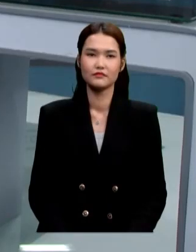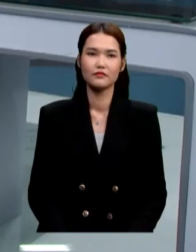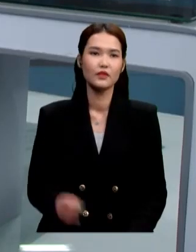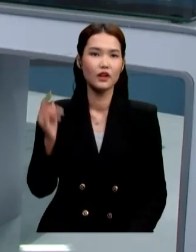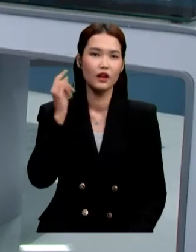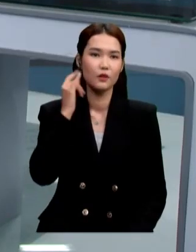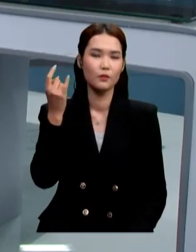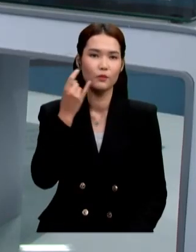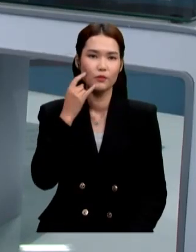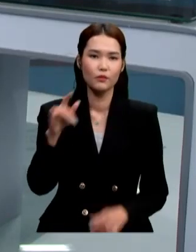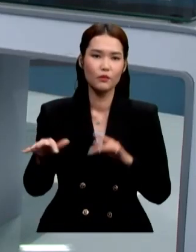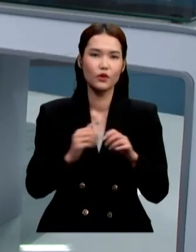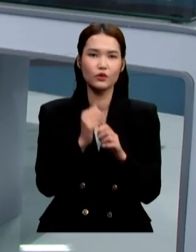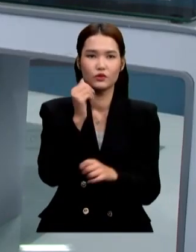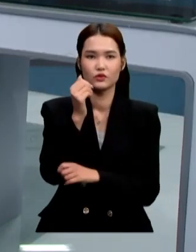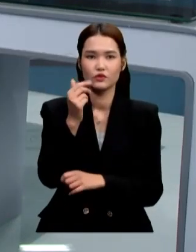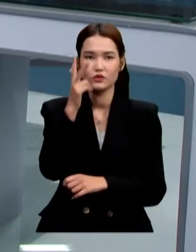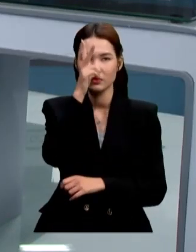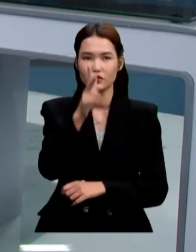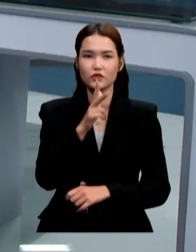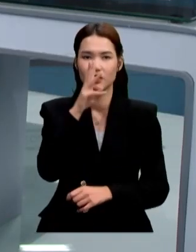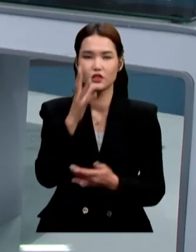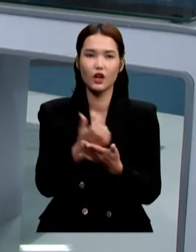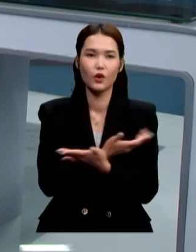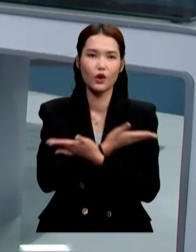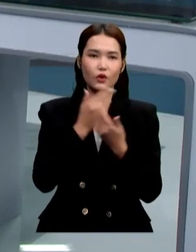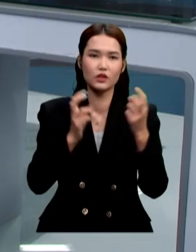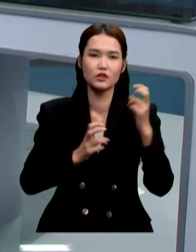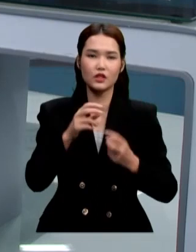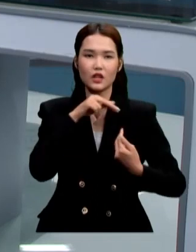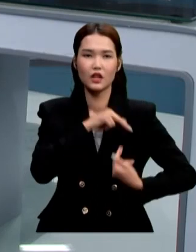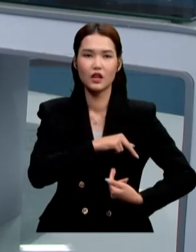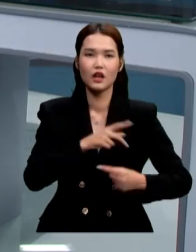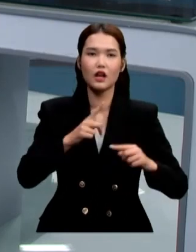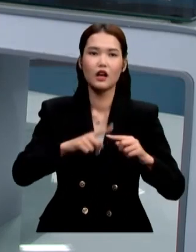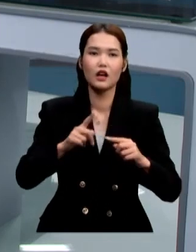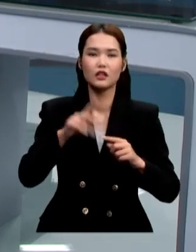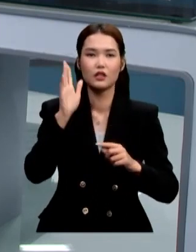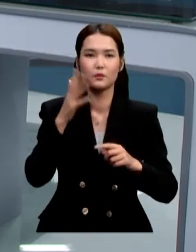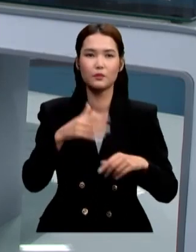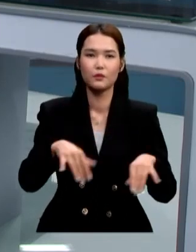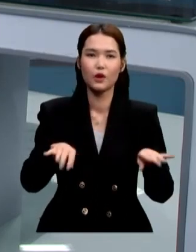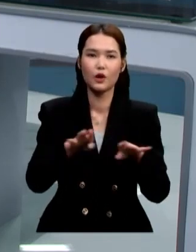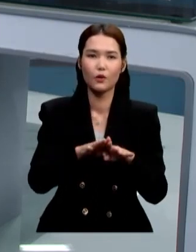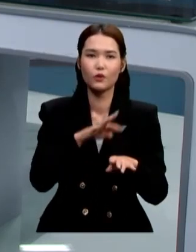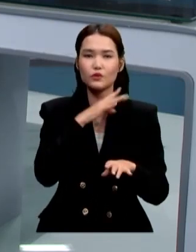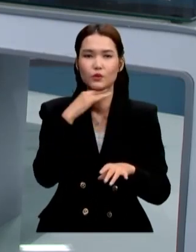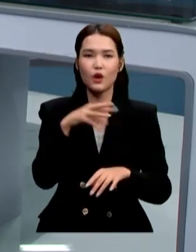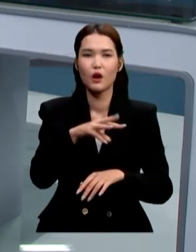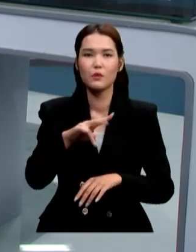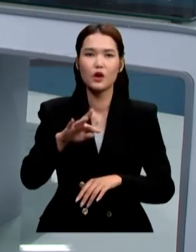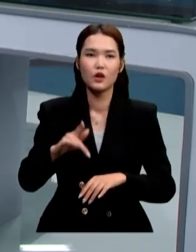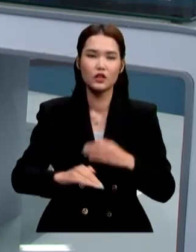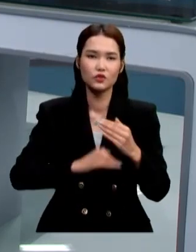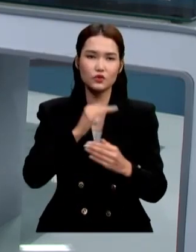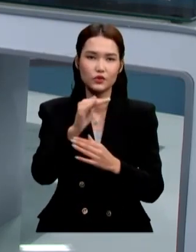Павлодарда жылыжай жұмысшылары 3 айдан бері жалақсыз жүр. Кәсіпорынның қызметкерлері алдындағы берешегі ондаған миллион теңгеге